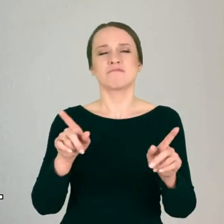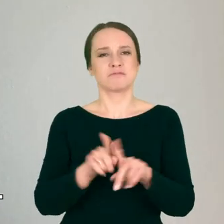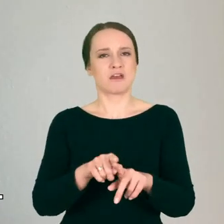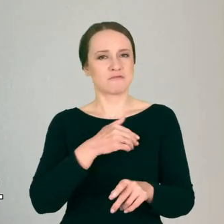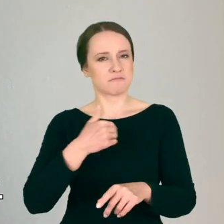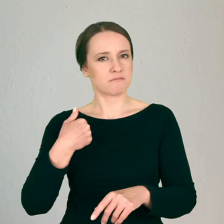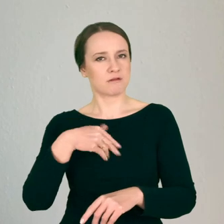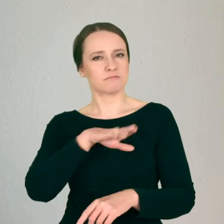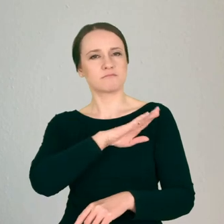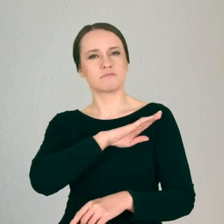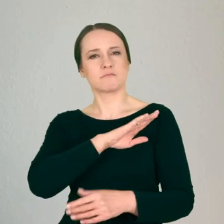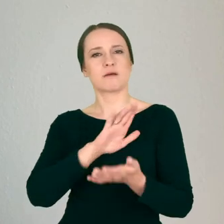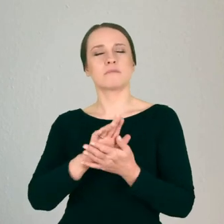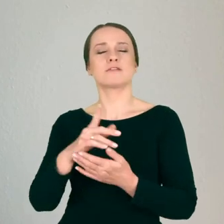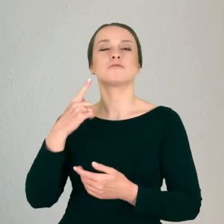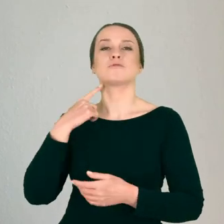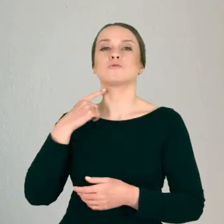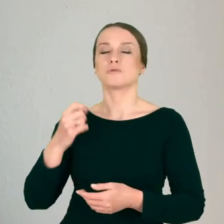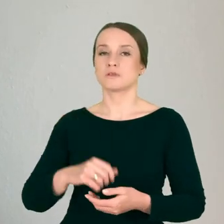rutyny.